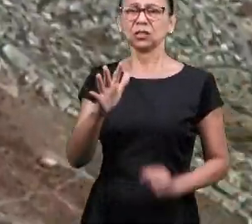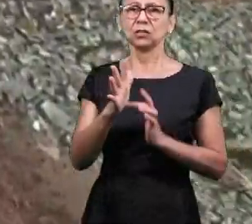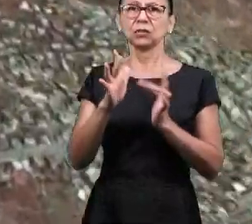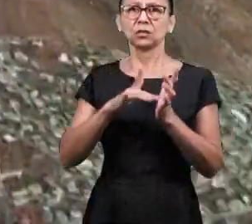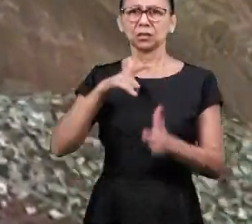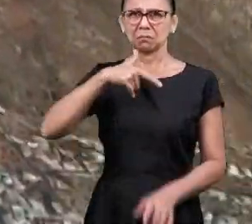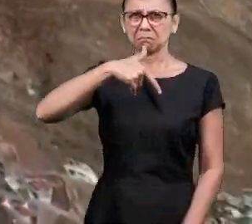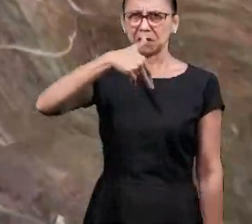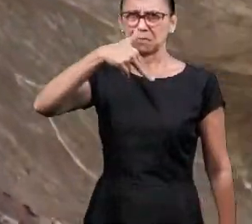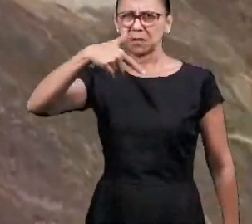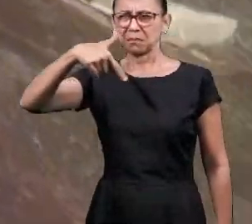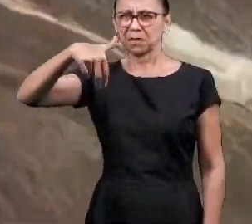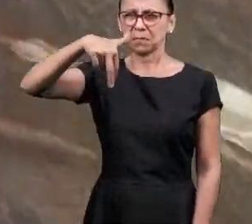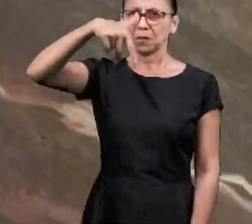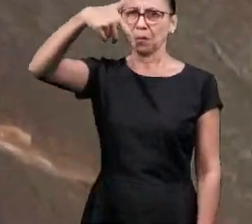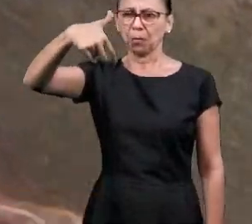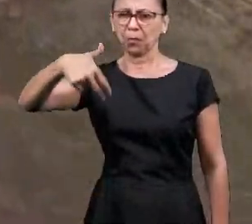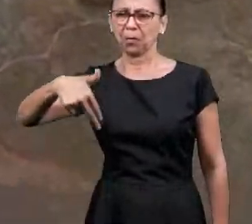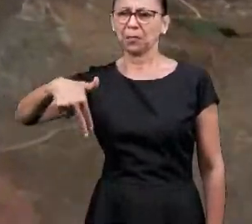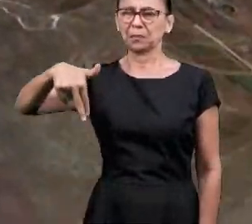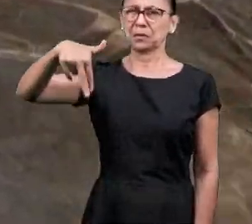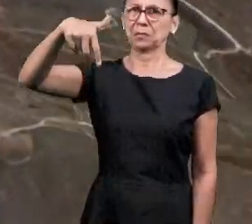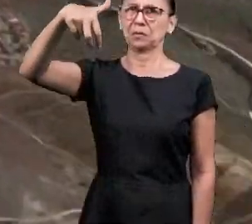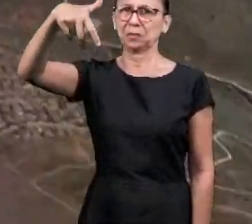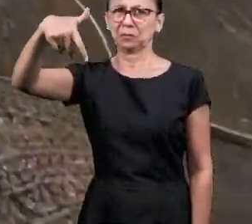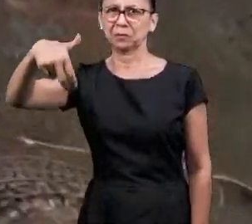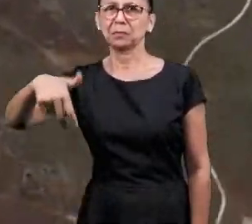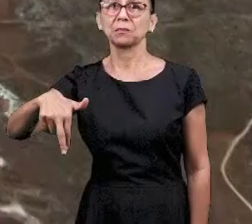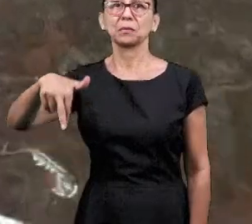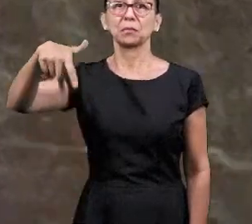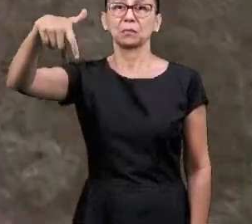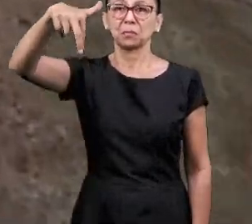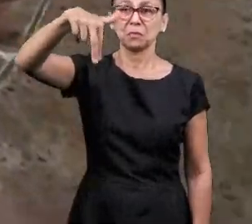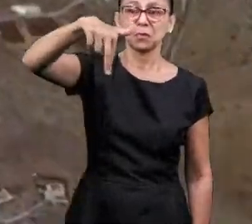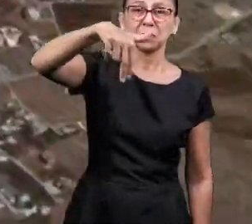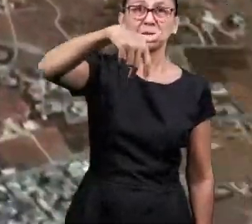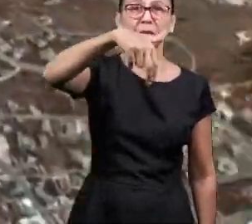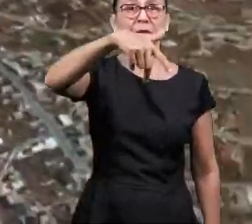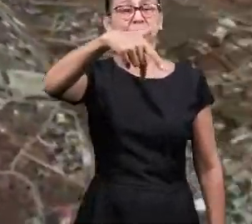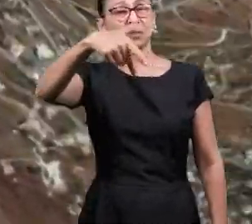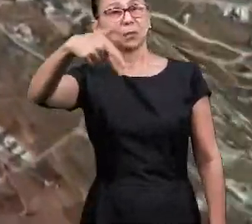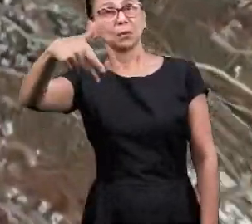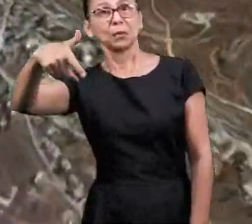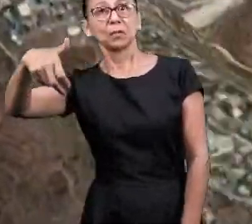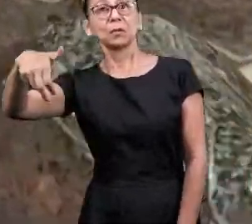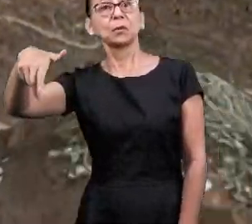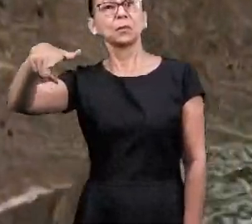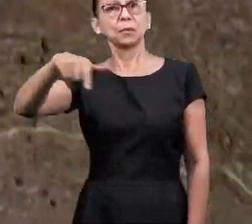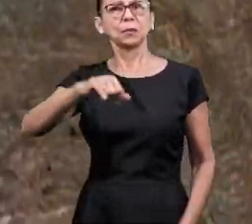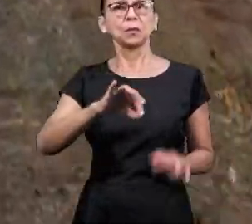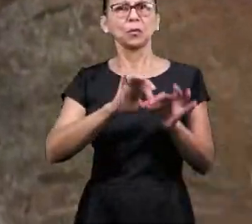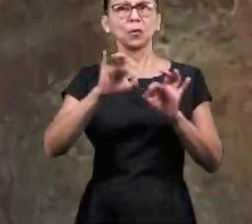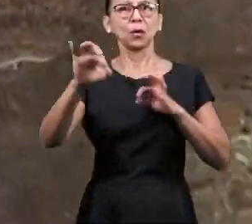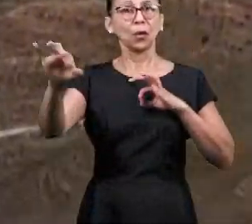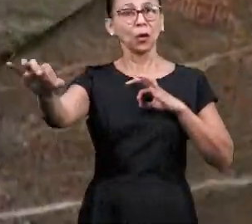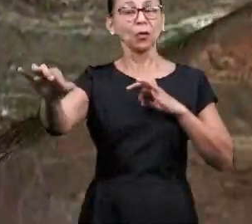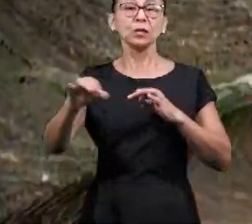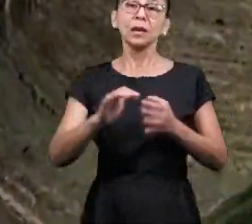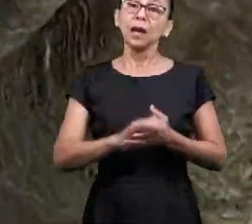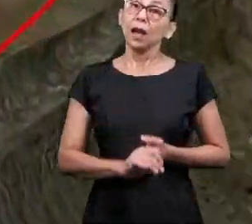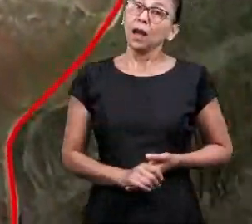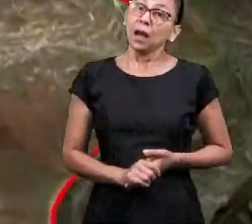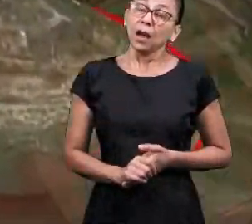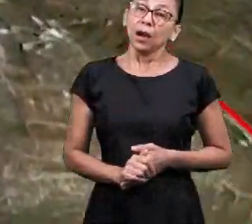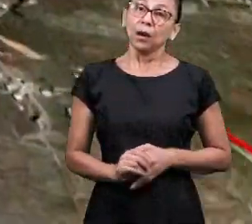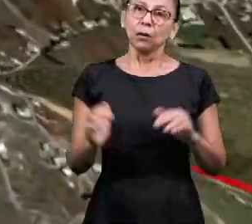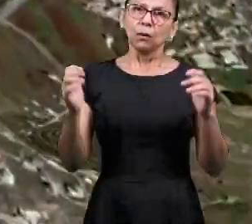Samarie. Et là, il était dans la ville de Sichem et dans la ville de Sychar. Le Seigneur Jésus était dans le puits appelé